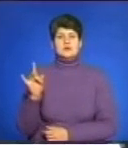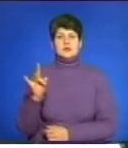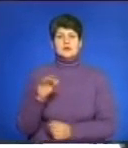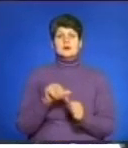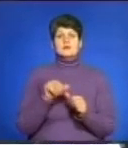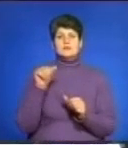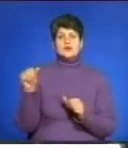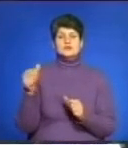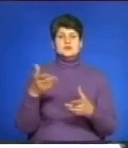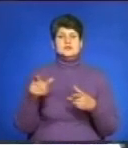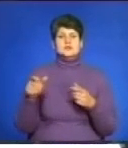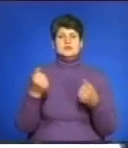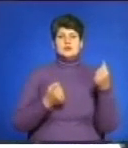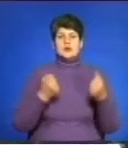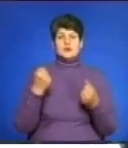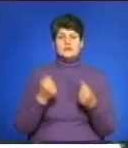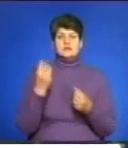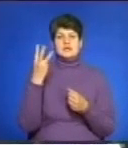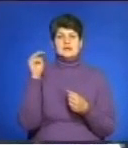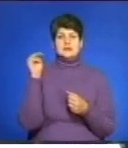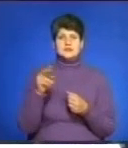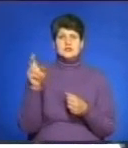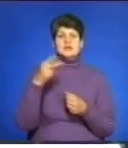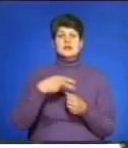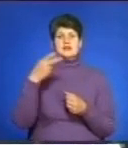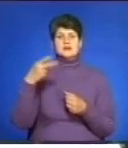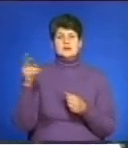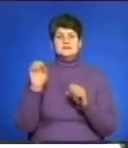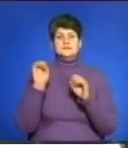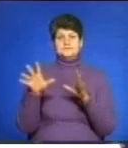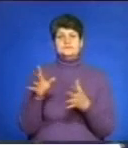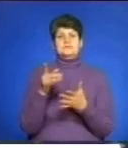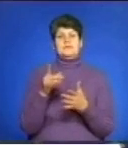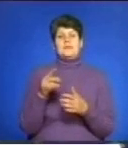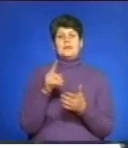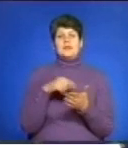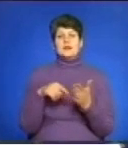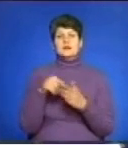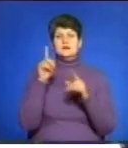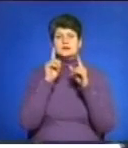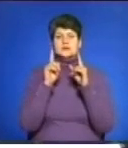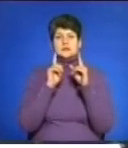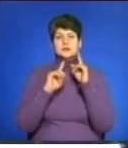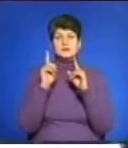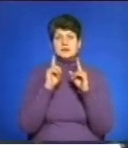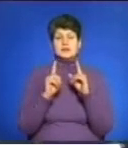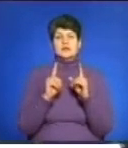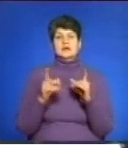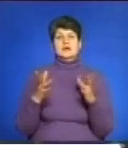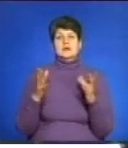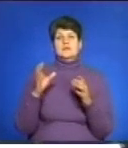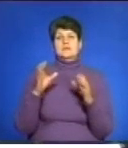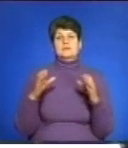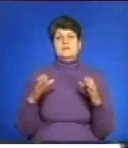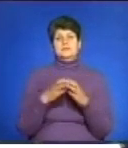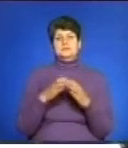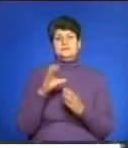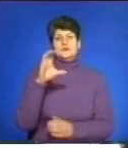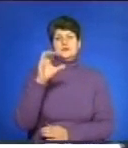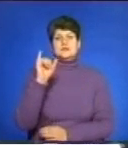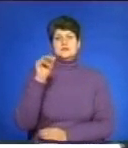позашляховик вартістю до 3000 євро передала міська влада Тернополя для потреб батальйону особливого призначення «Січ».